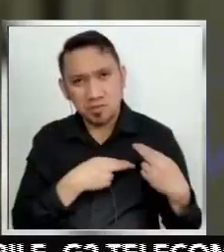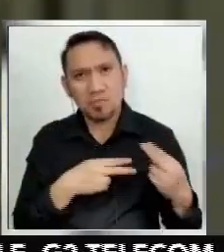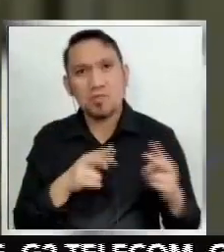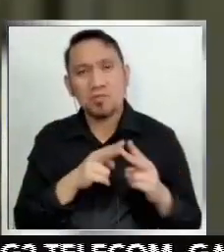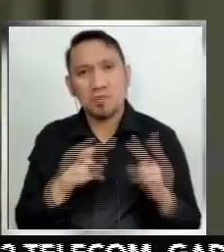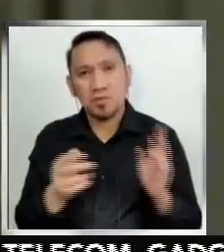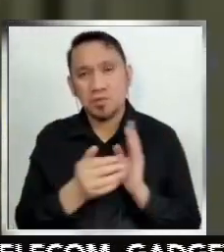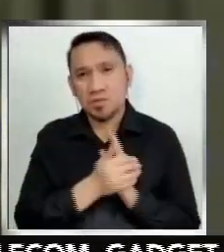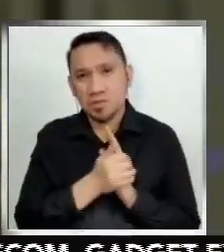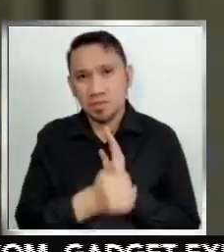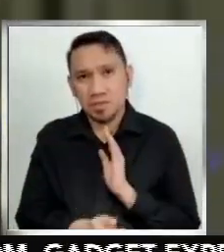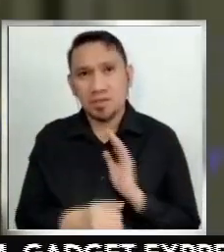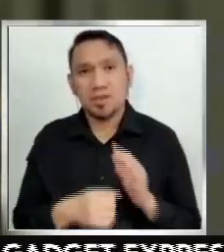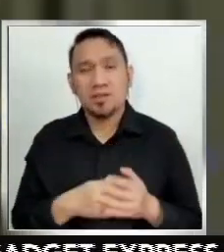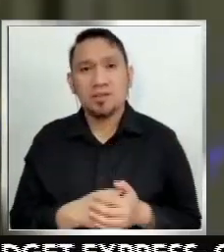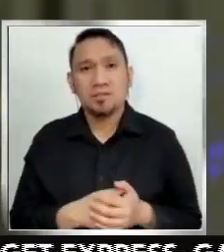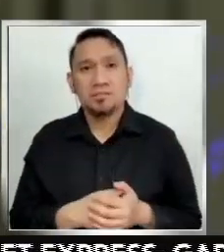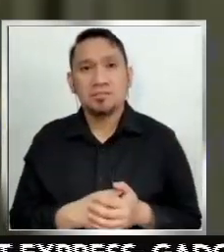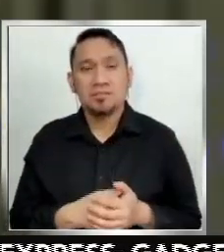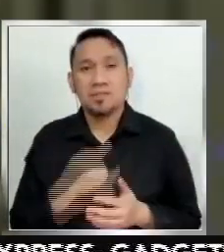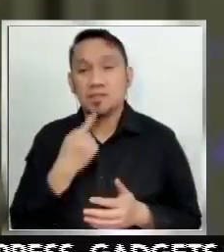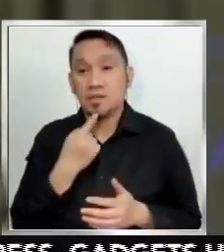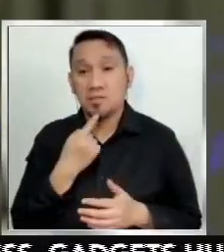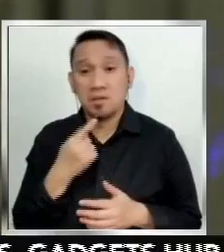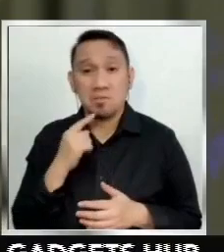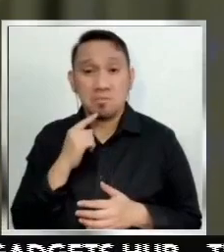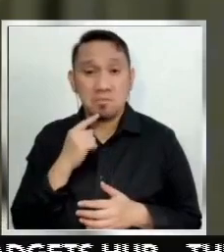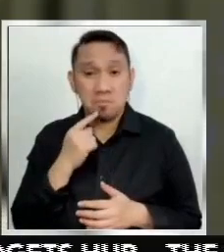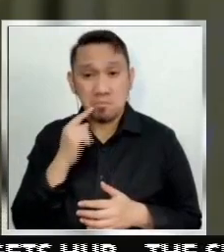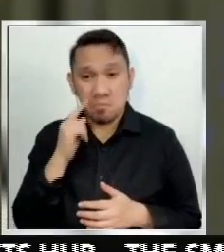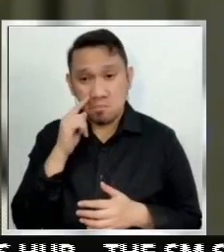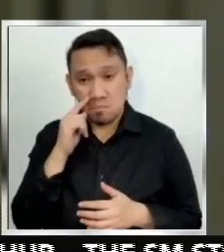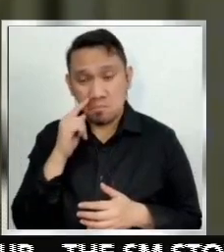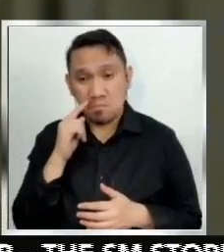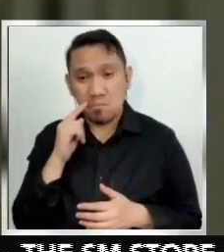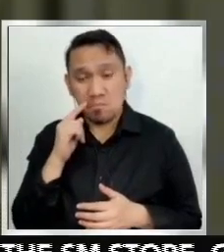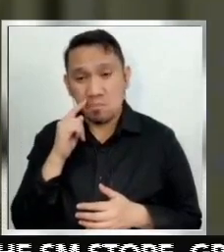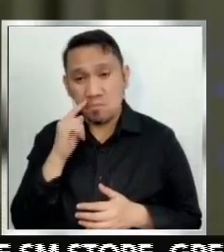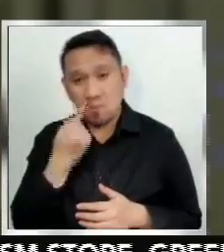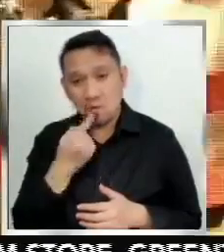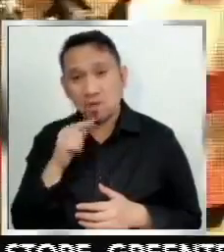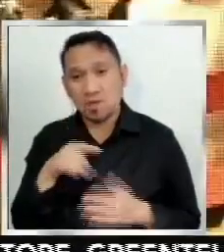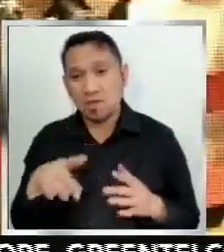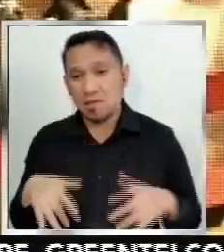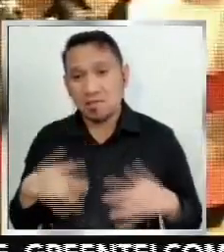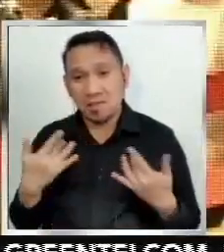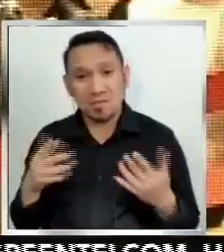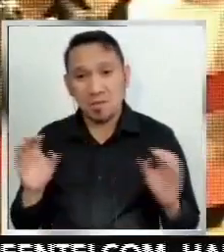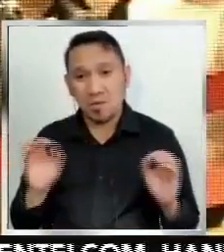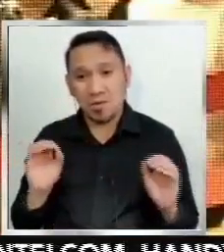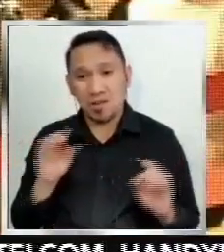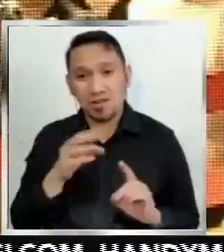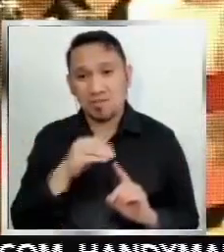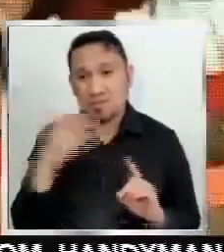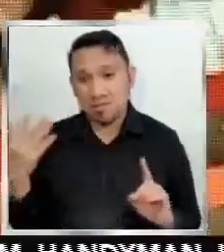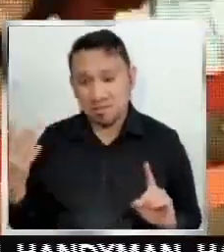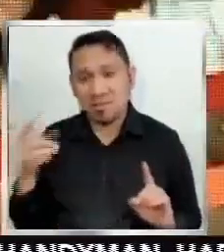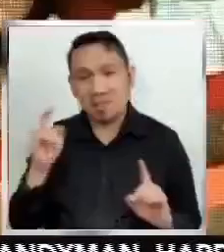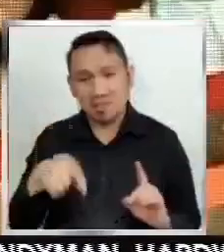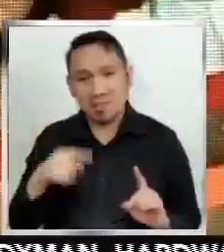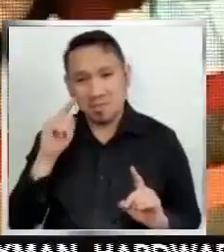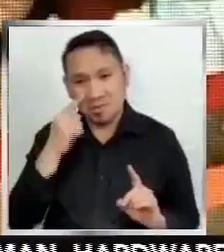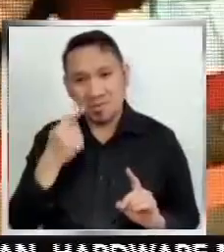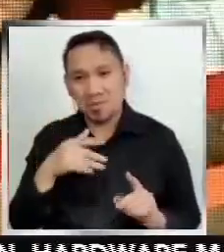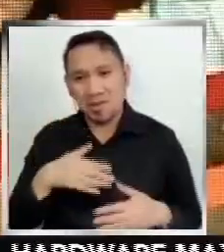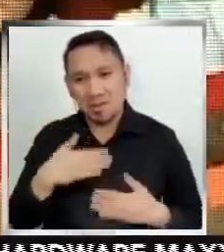nila, boring daw ang buhay kung walang LGBT. Pero marami pa raw kailangang gawin,